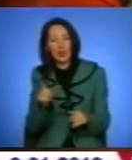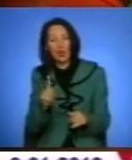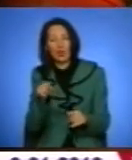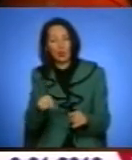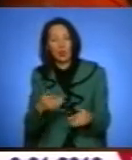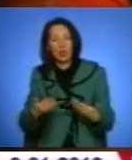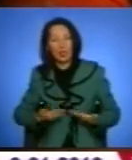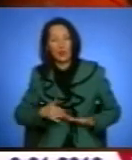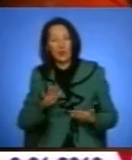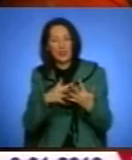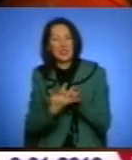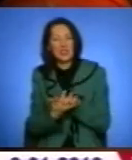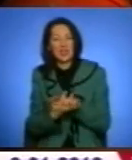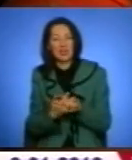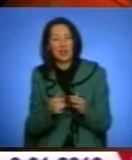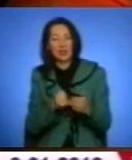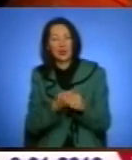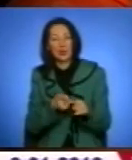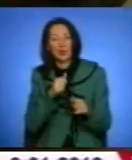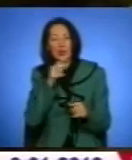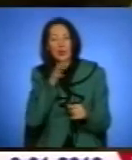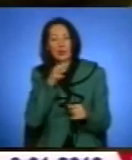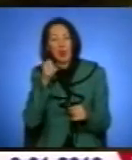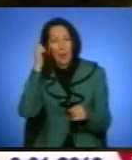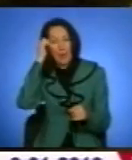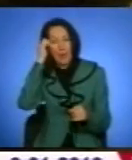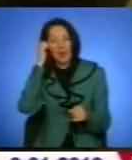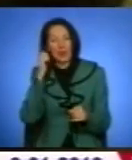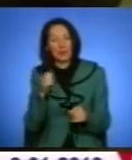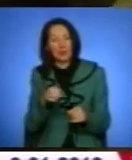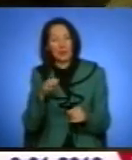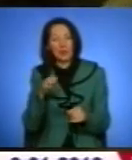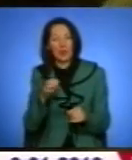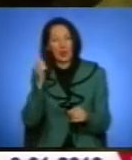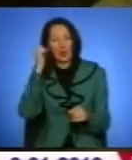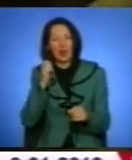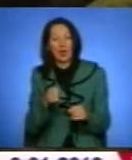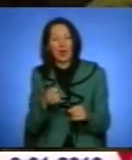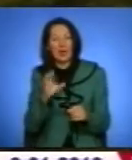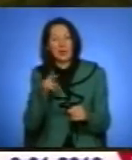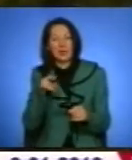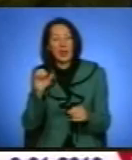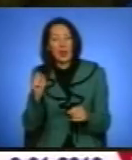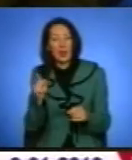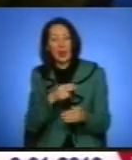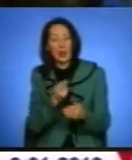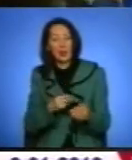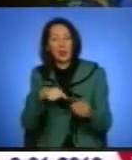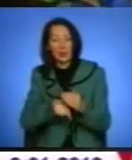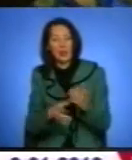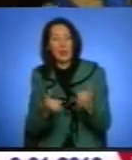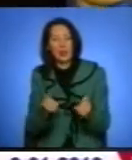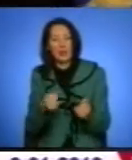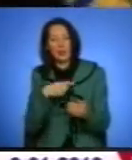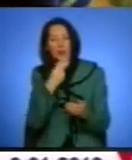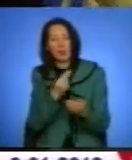живуть в селі, вони досі пам'ятають Женьку Рижову. Художників печера прийняла, кажуть спелеологи. Митці зі Львова, Тернополя